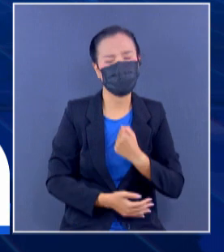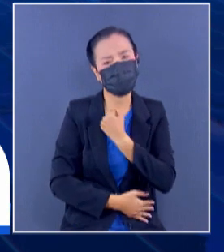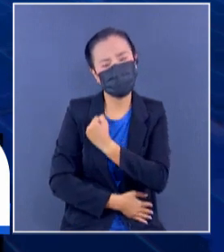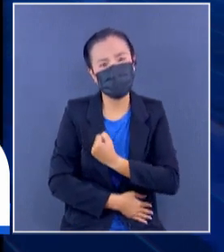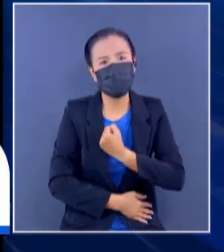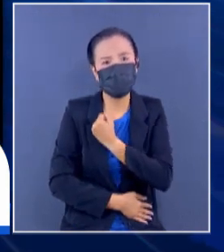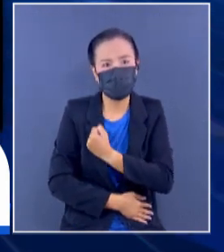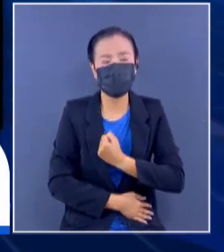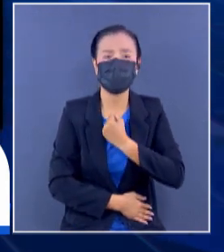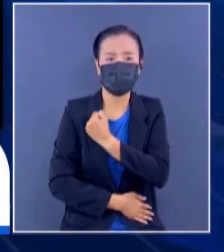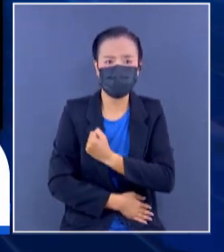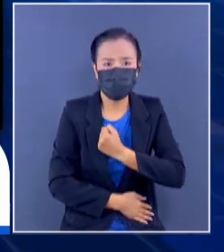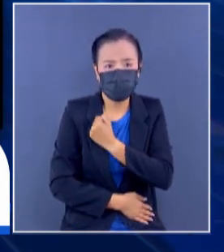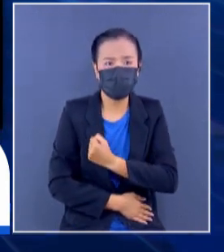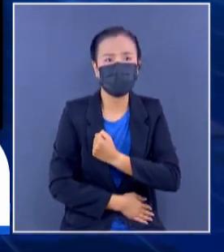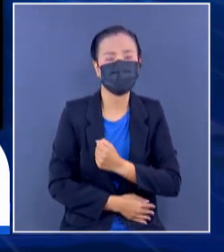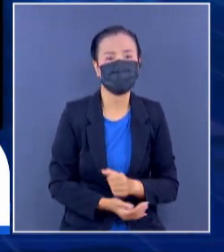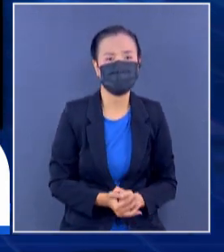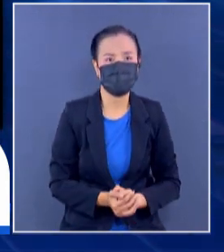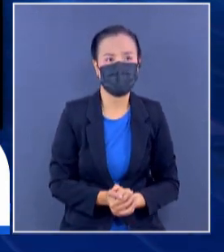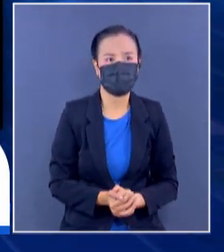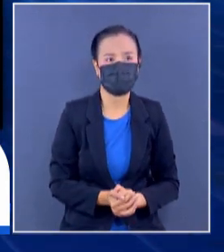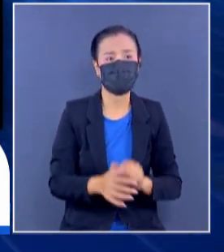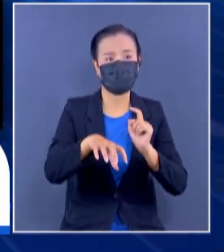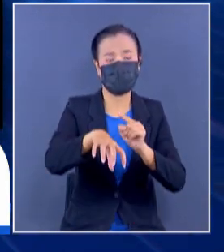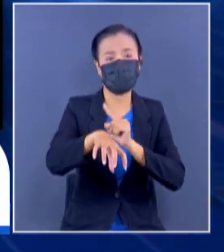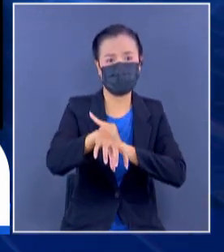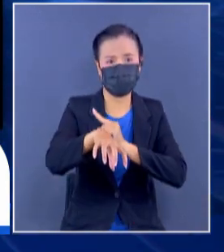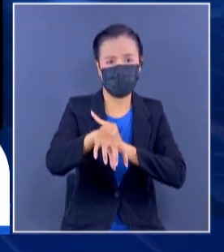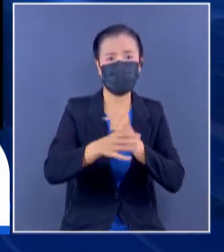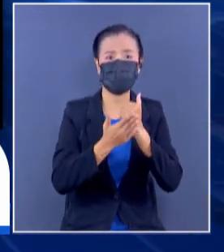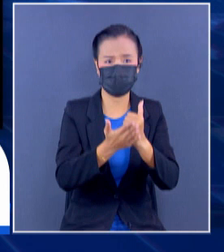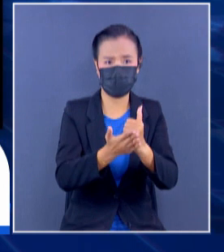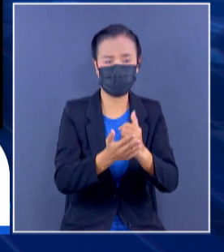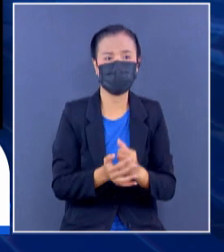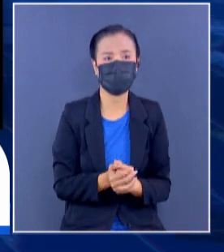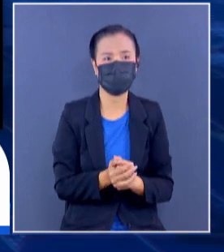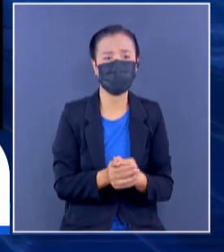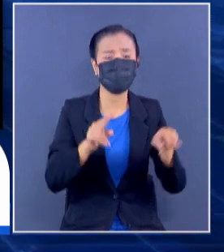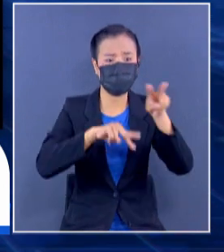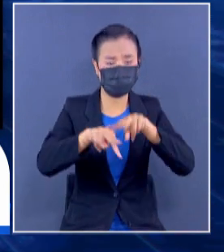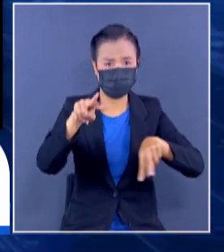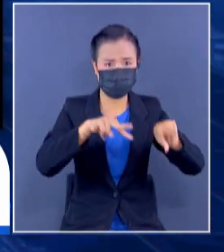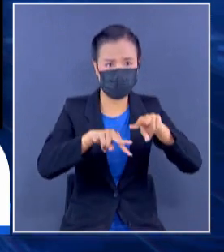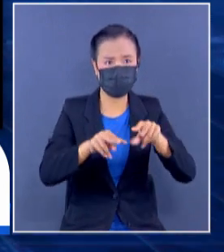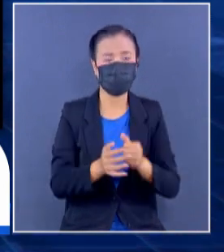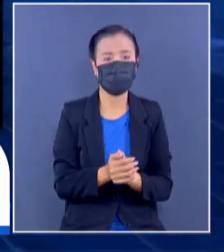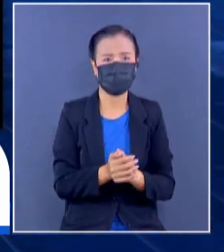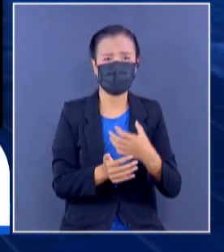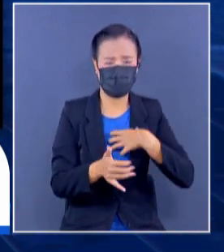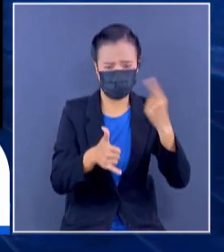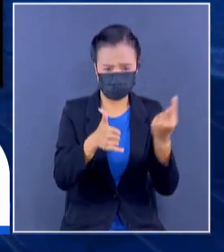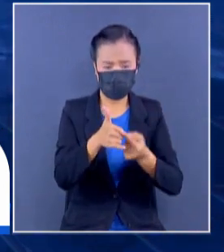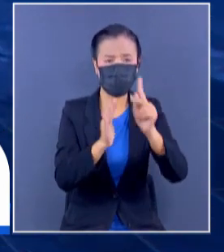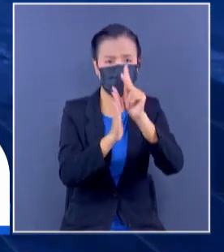งๆสลดใจจริงๆกับเหตุการณ์นี้หน่วยงานที่เกี่ยวข้องต้องเร่งช่วยเหลือแล้วลงมาตรวจสอบครับแล้วอยากให้ลงโทษท